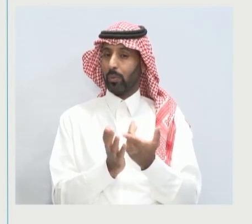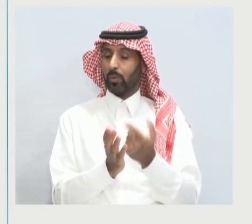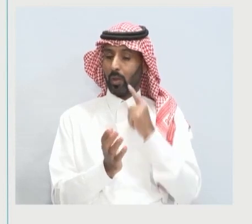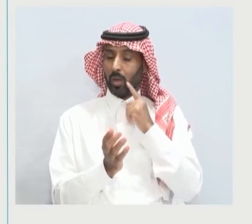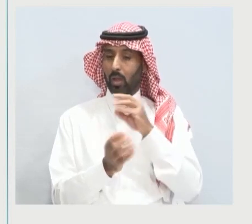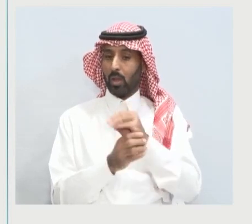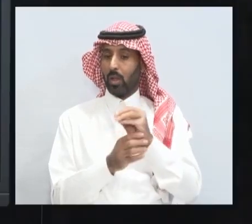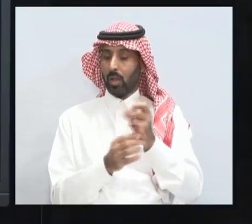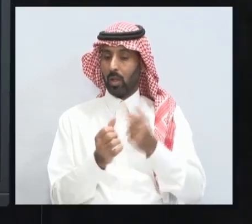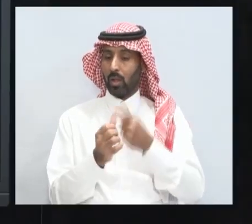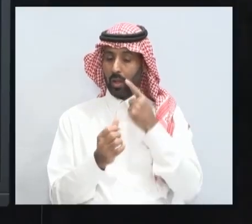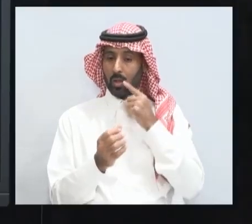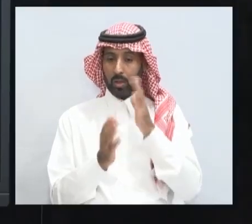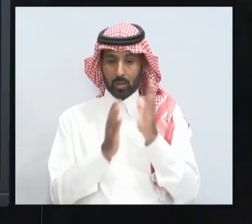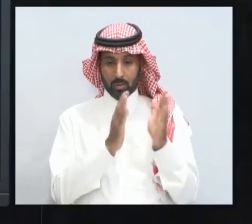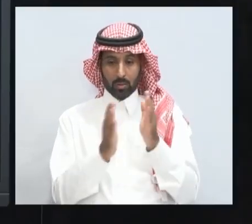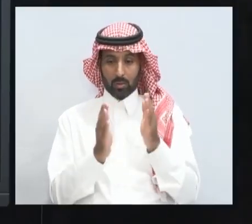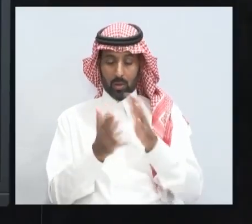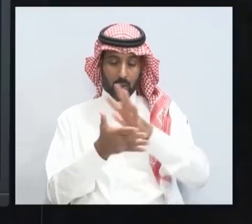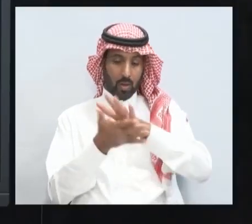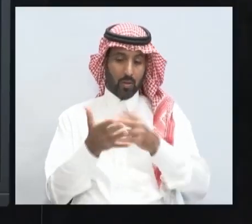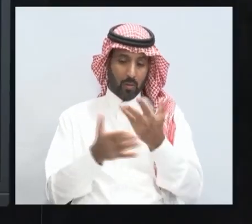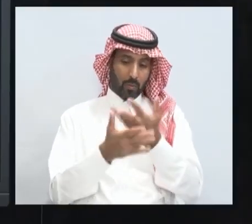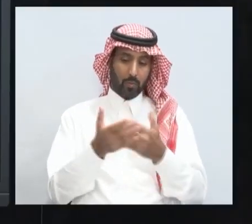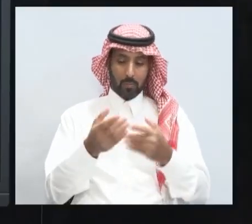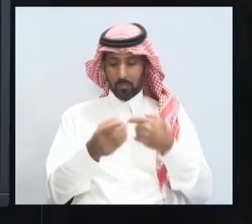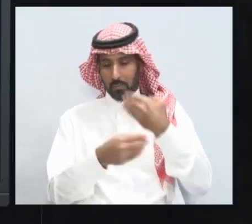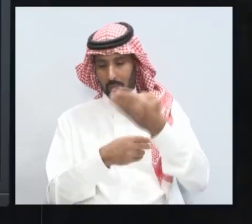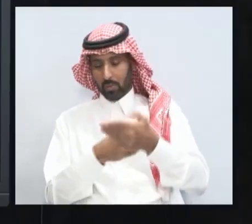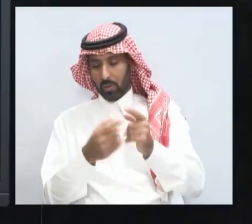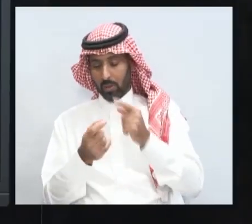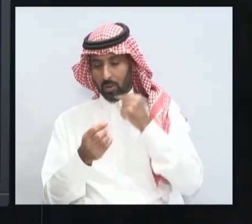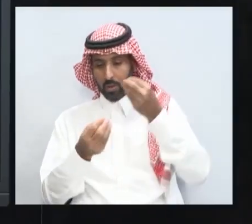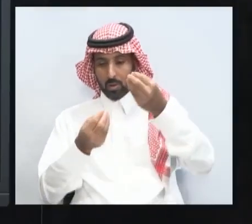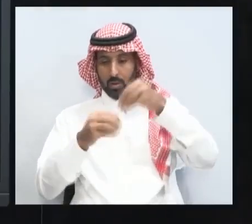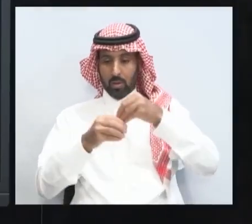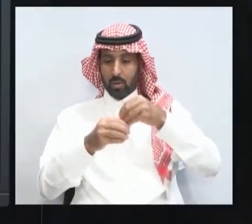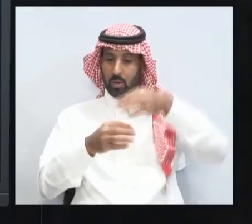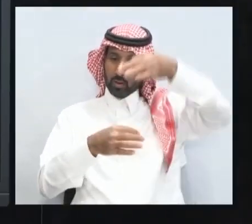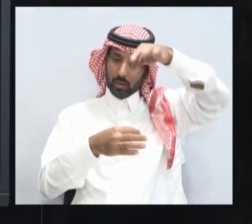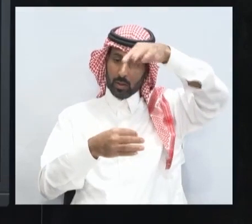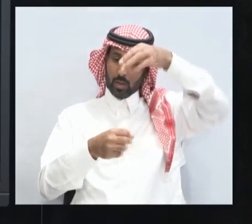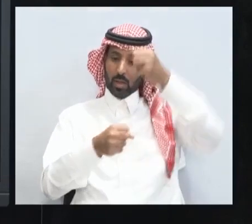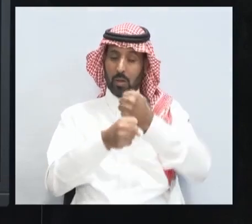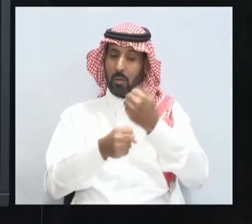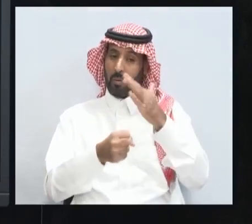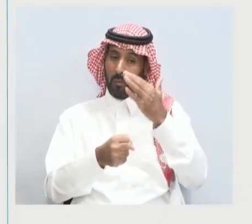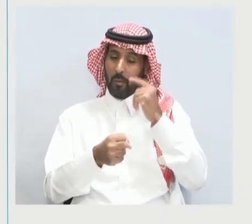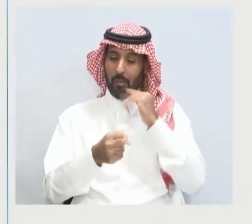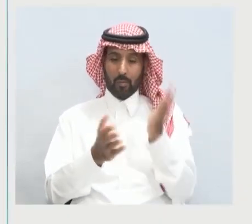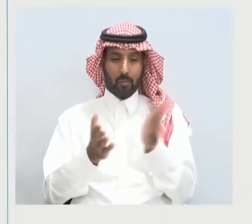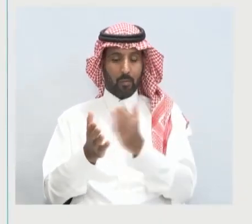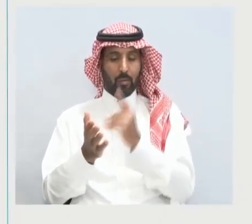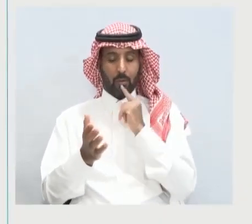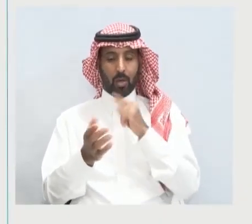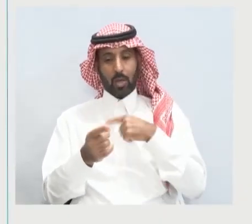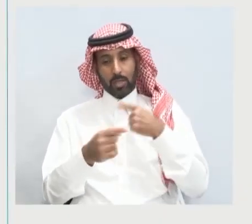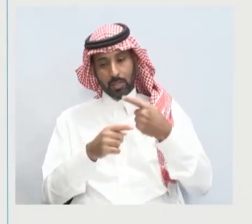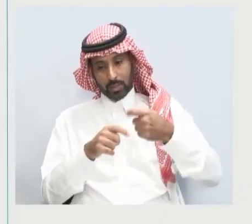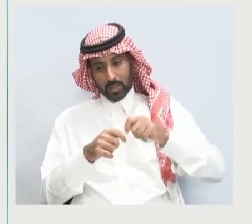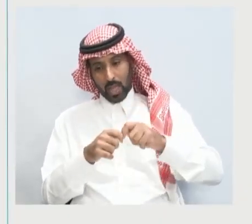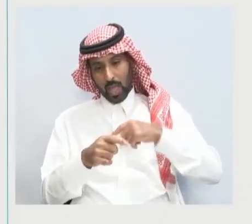تطبيق التنسيق المتقدم في جدول البيانات وسيكون ذلك عبر ادراج ورقه عمل جديده ايضا اعاده